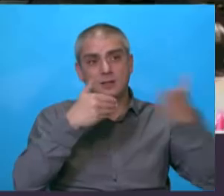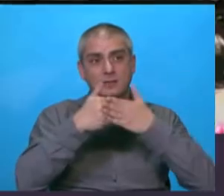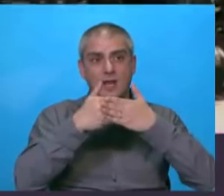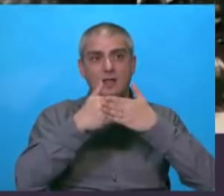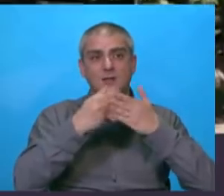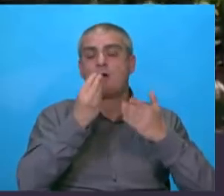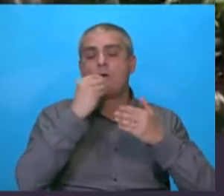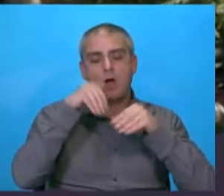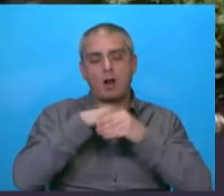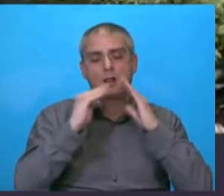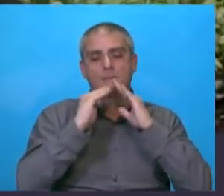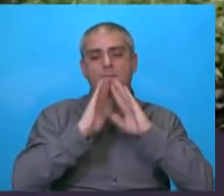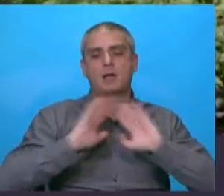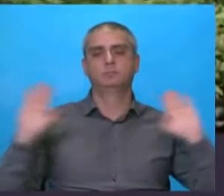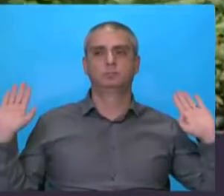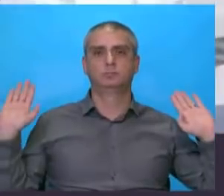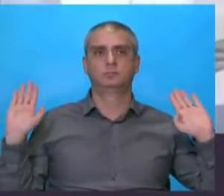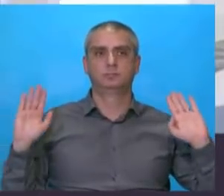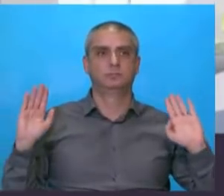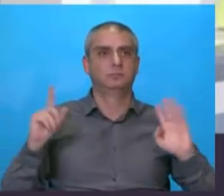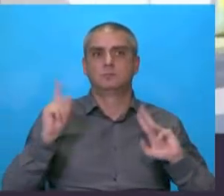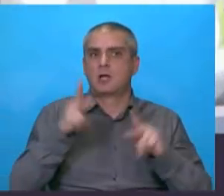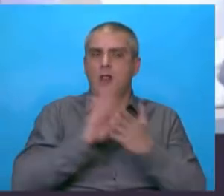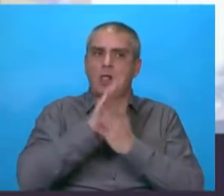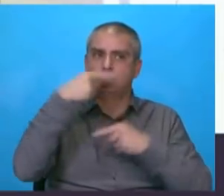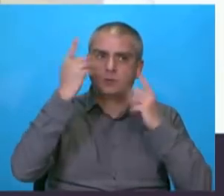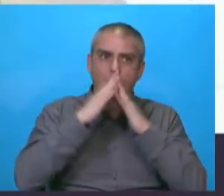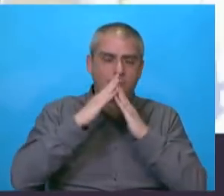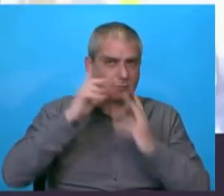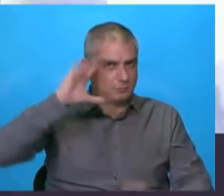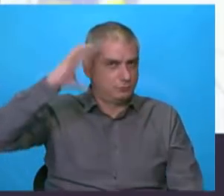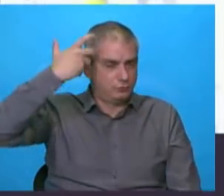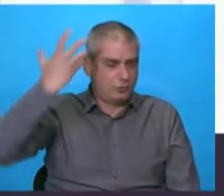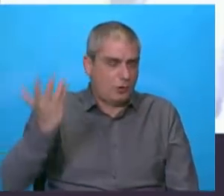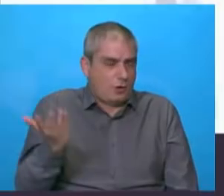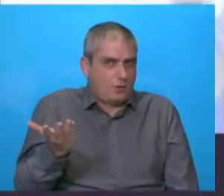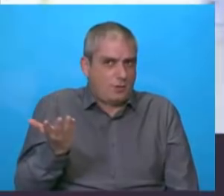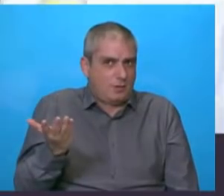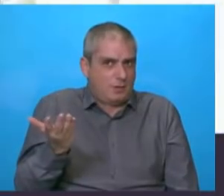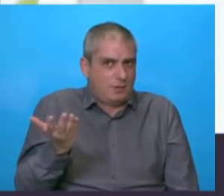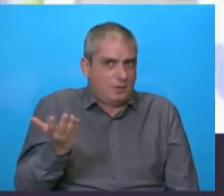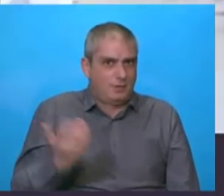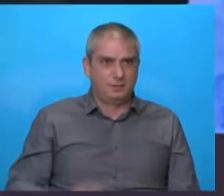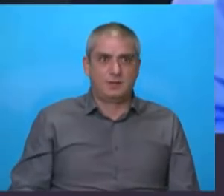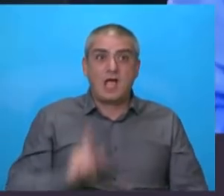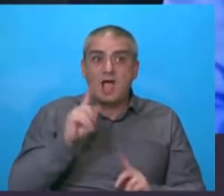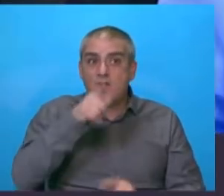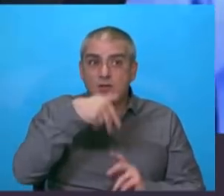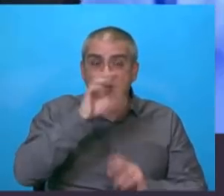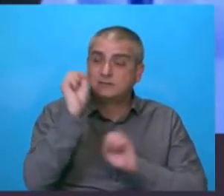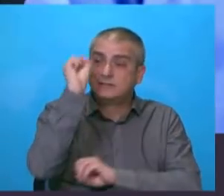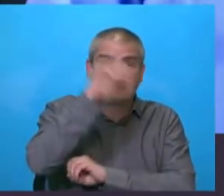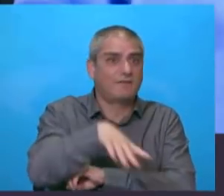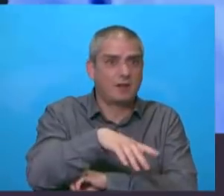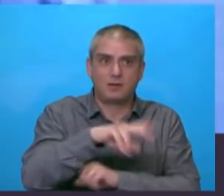דלת, אוכל בבית. מי יכול 15 יום בבית? כל יום כמו משוגעים. ואפילו אתה הולך לזרוק זה ואתה